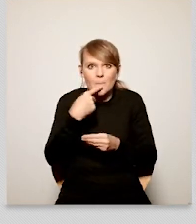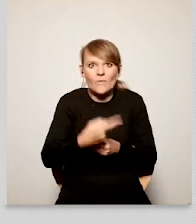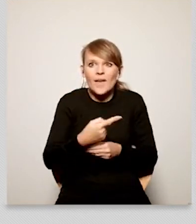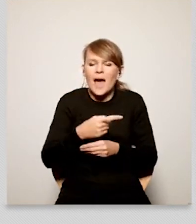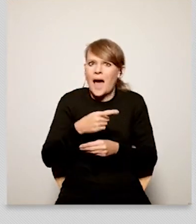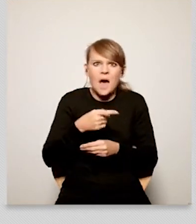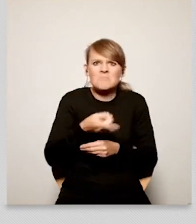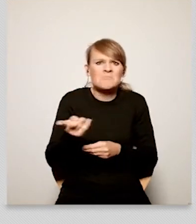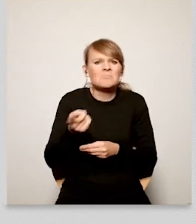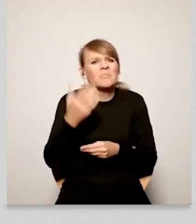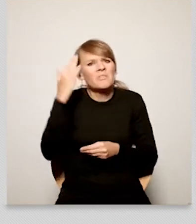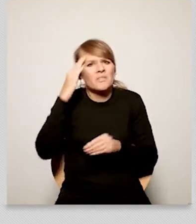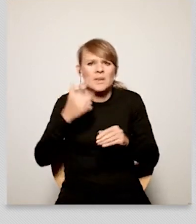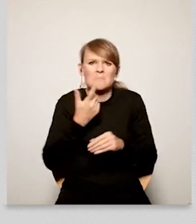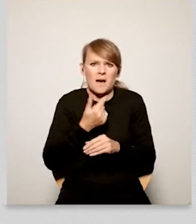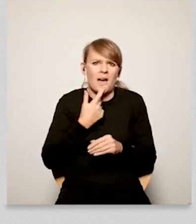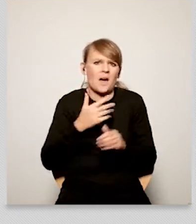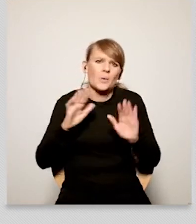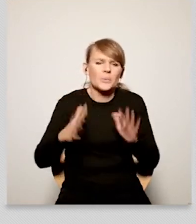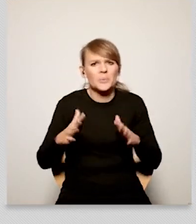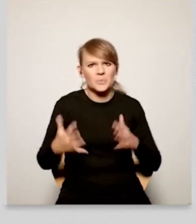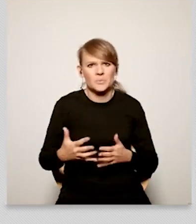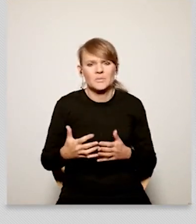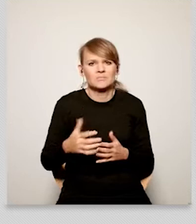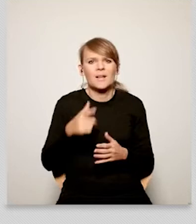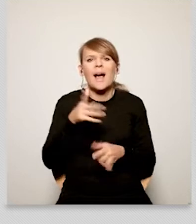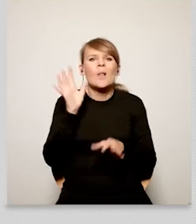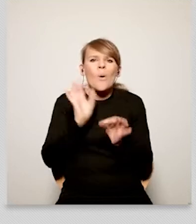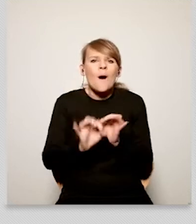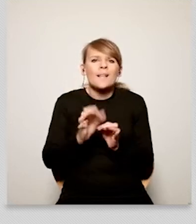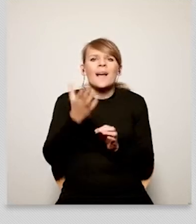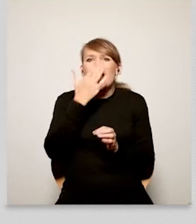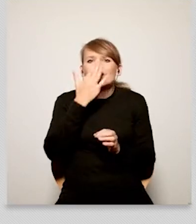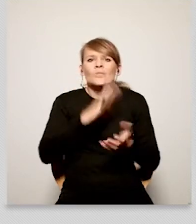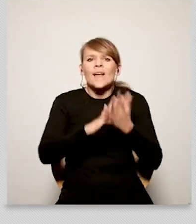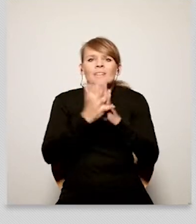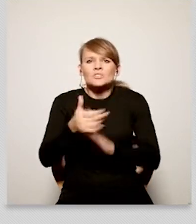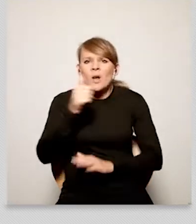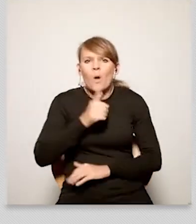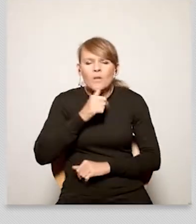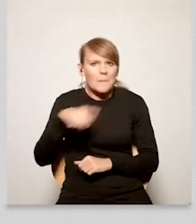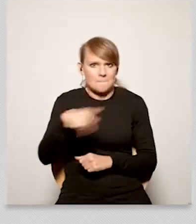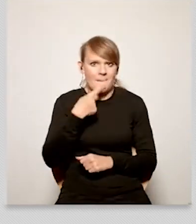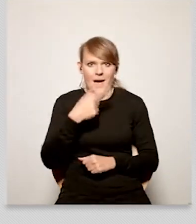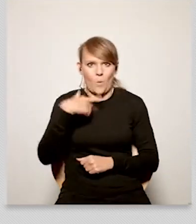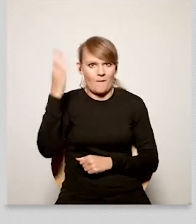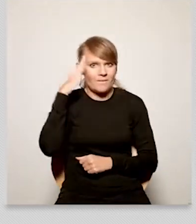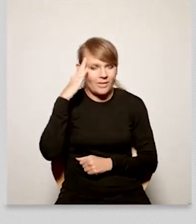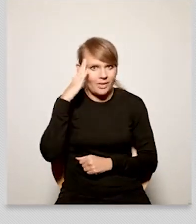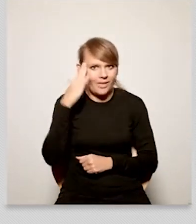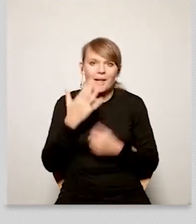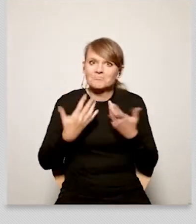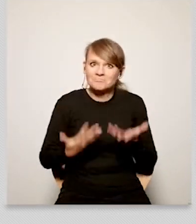no ta wiedza jest bardzo powiekowna. Dotyczą to tego, na czym będzie polegała ta transformacja zielona, w związku z tym jest tutaj duże pole